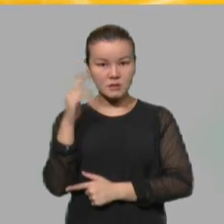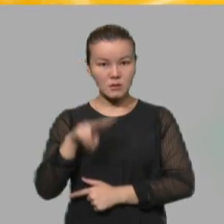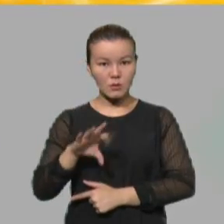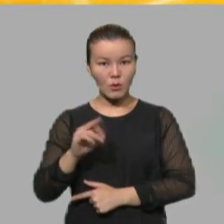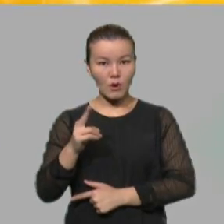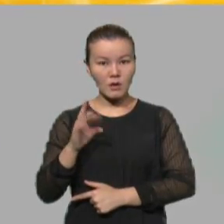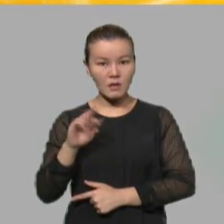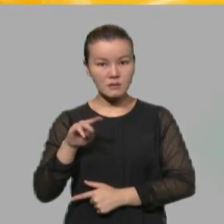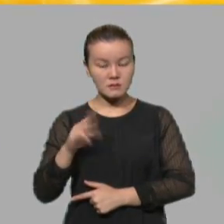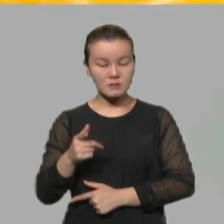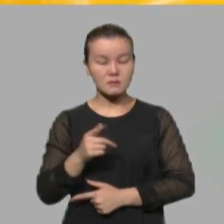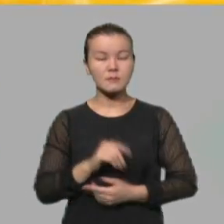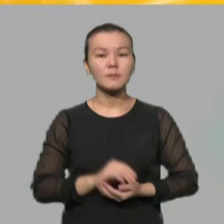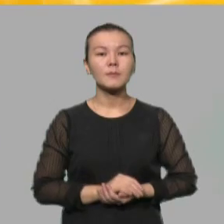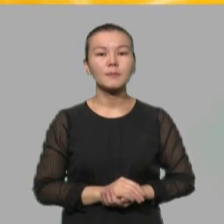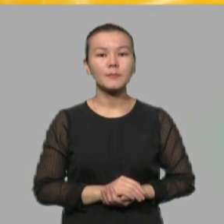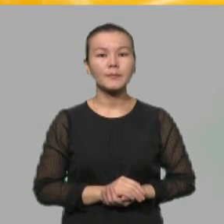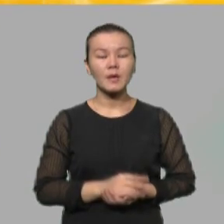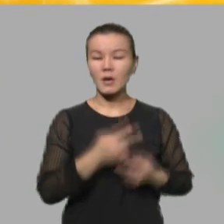ладонь, локоть.